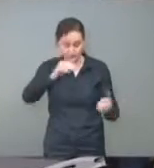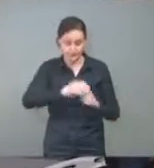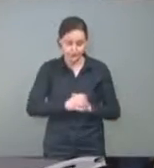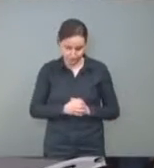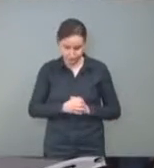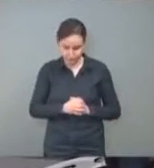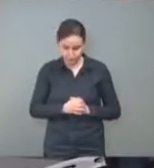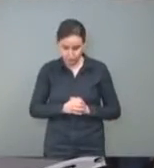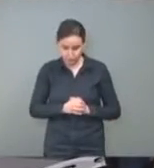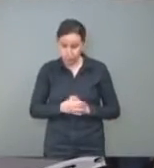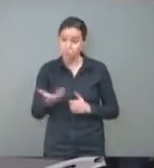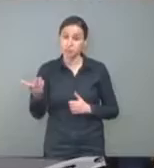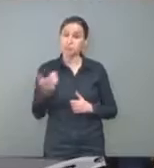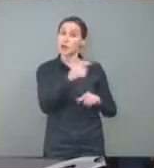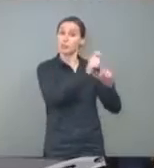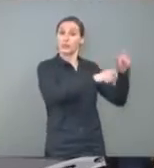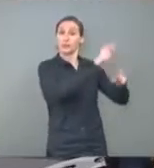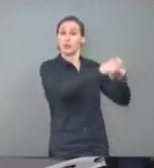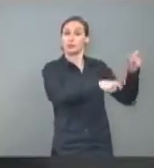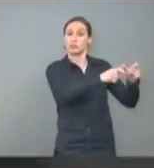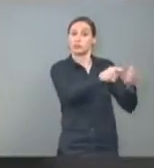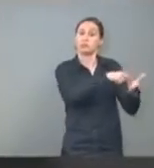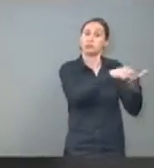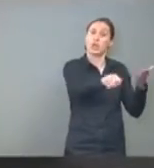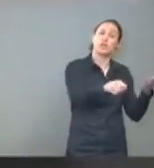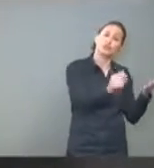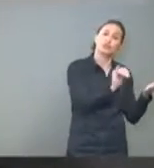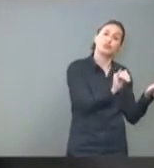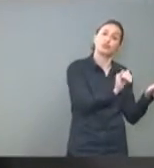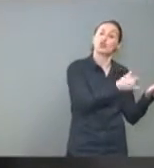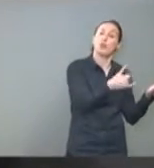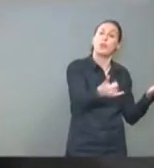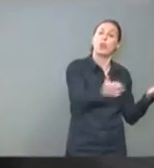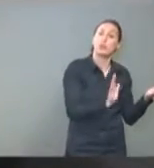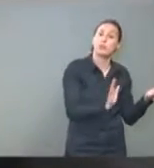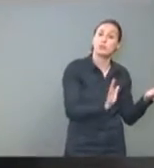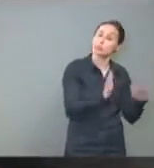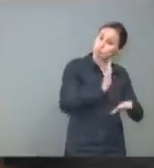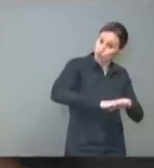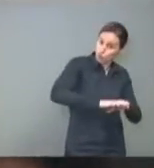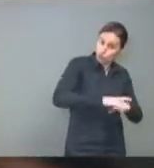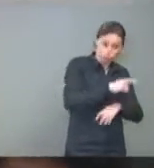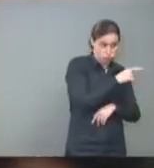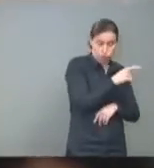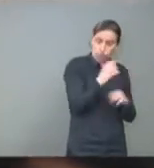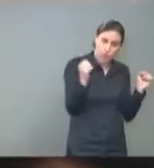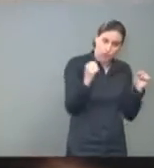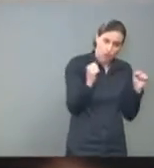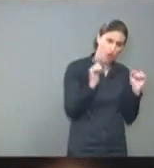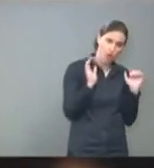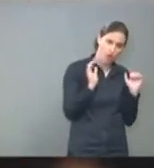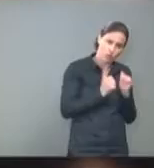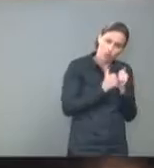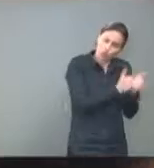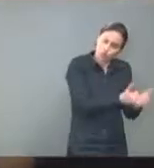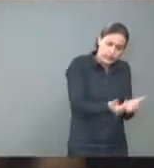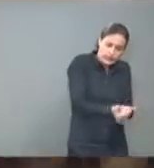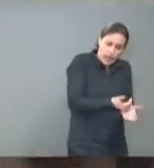Les uns n'en payent aucun et seraient tout à fait d'accord pour en payer à condition qu'ils aient la paye qui y correspond. Les